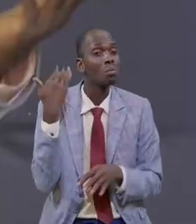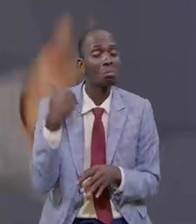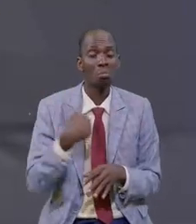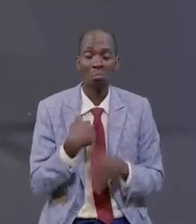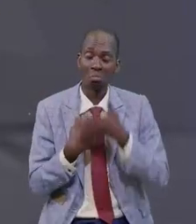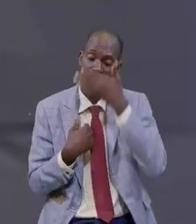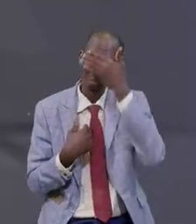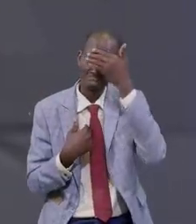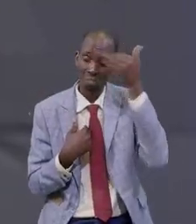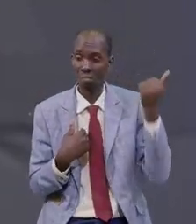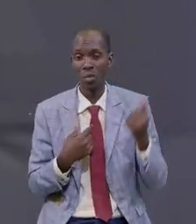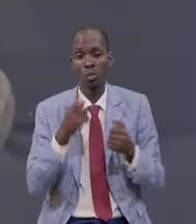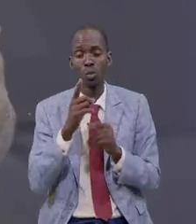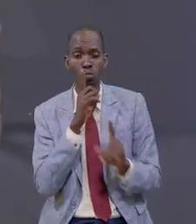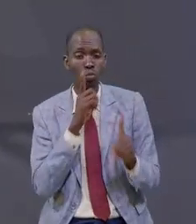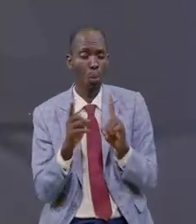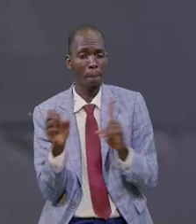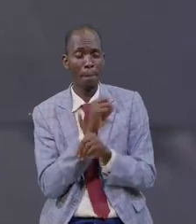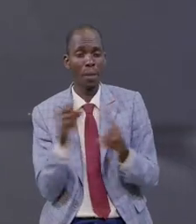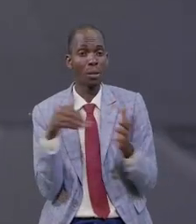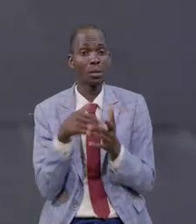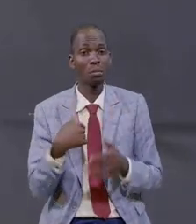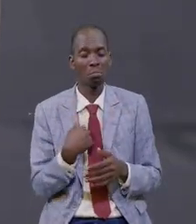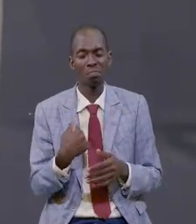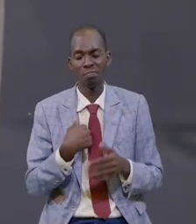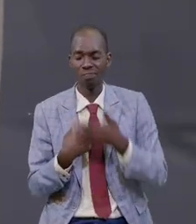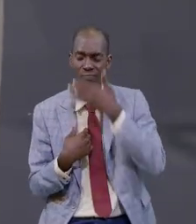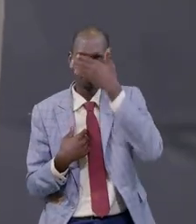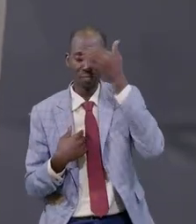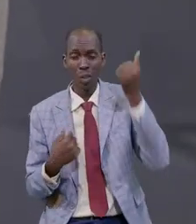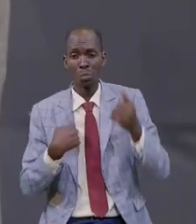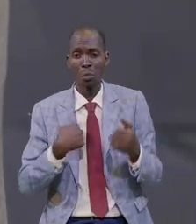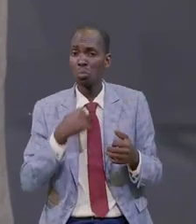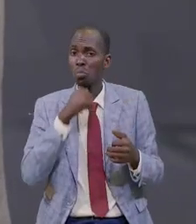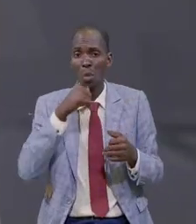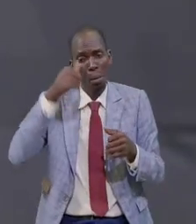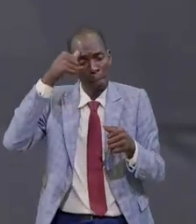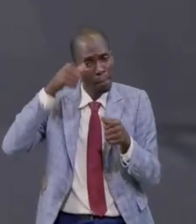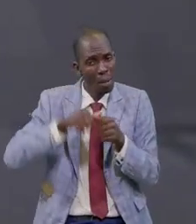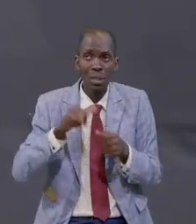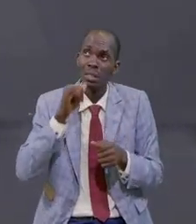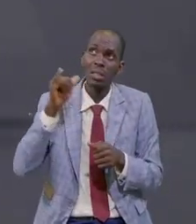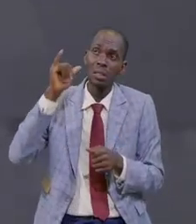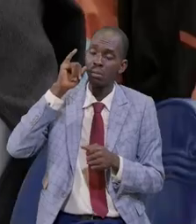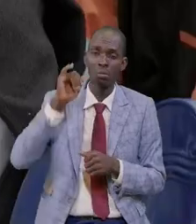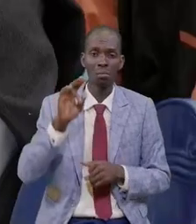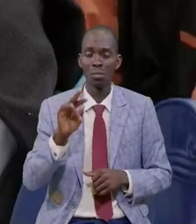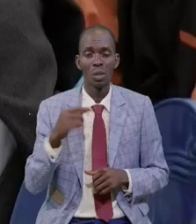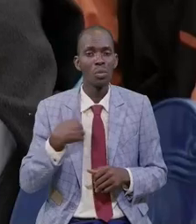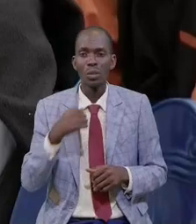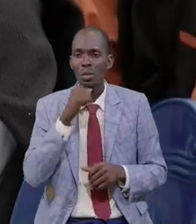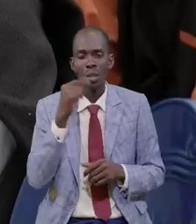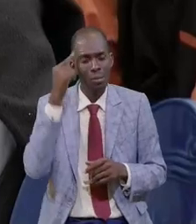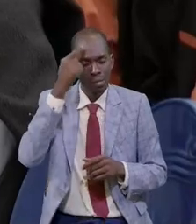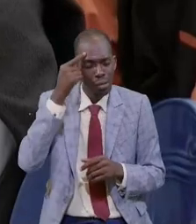la don ils ont parlé j'ai oublié je ne pense pas hier je ne pense pas à ce qui est arrivé par le